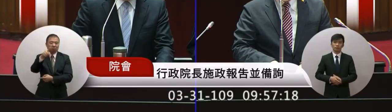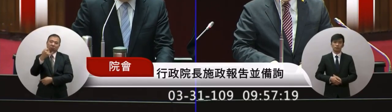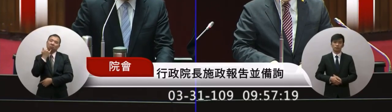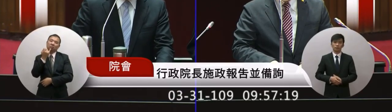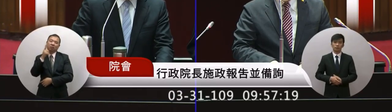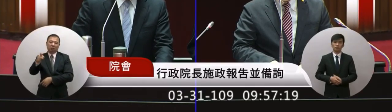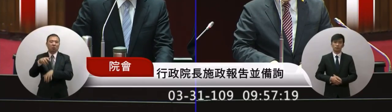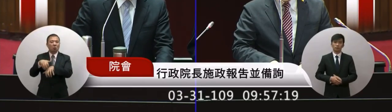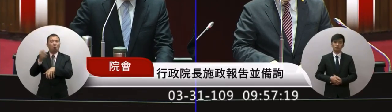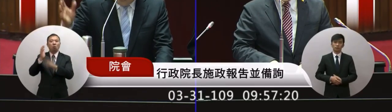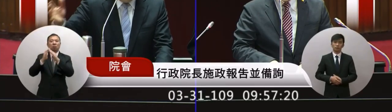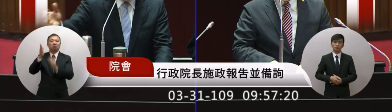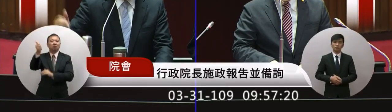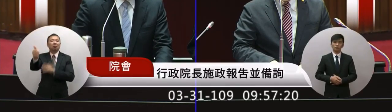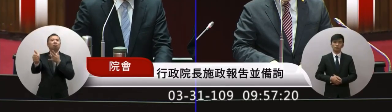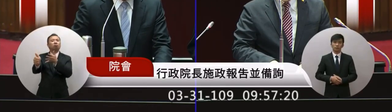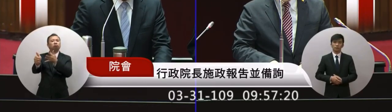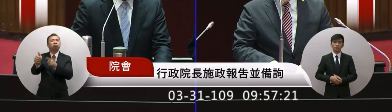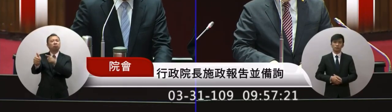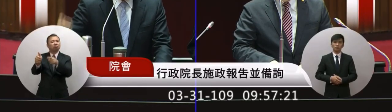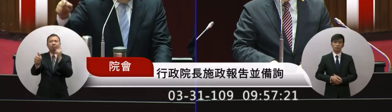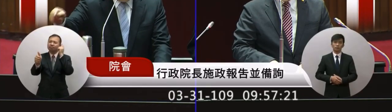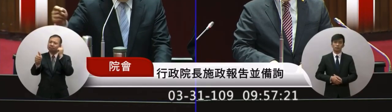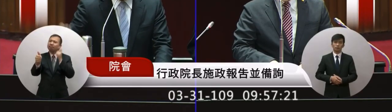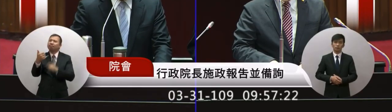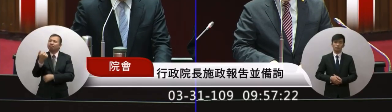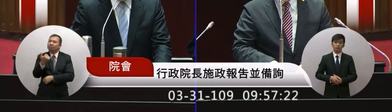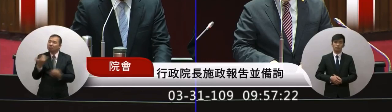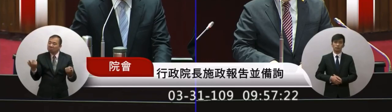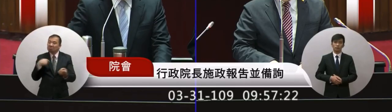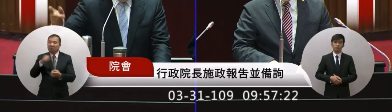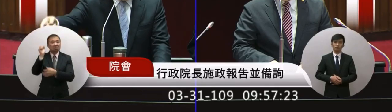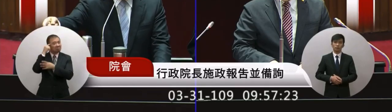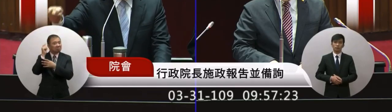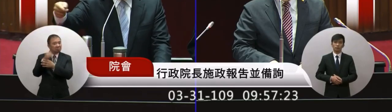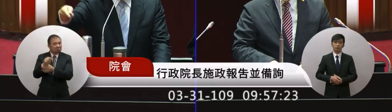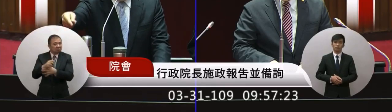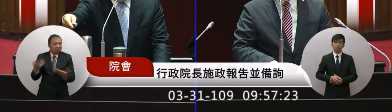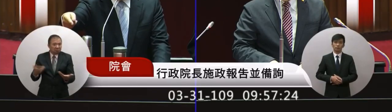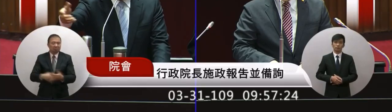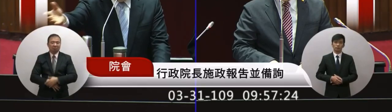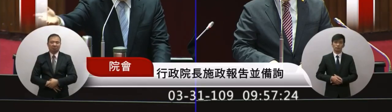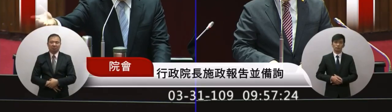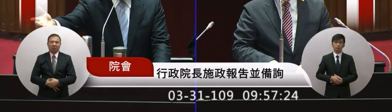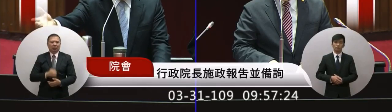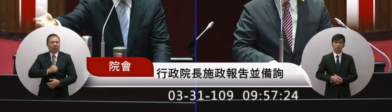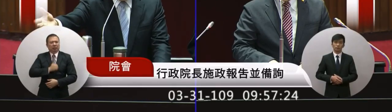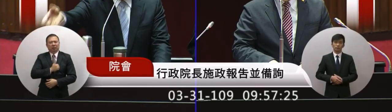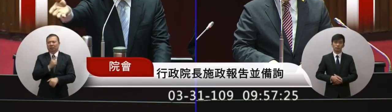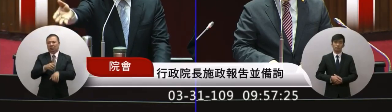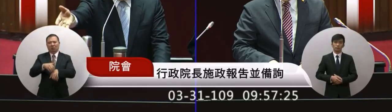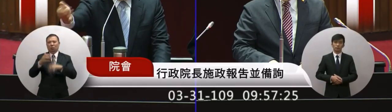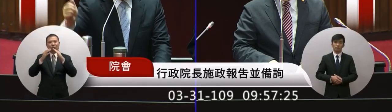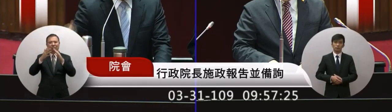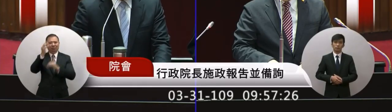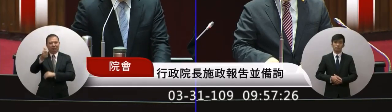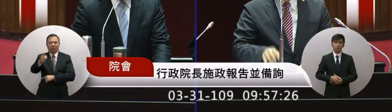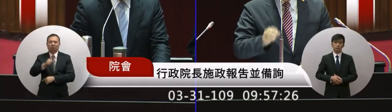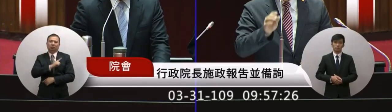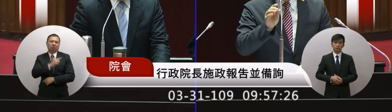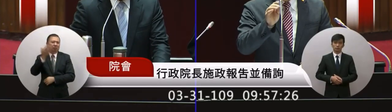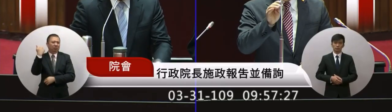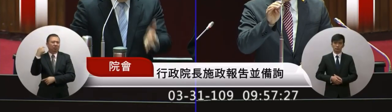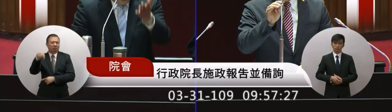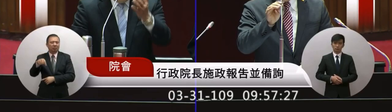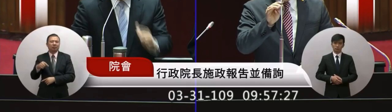问侯市长，他是什么态度，他怎么看法？其实 他非常直接，他就是现任